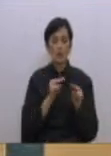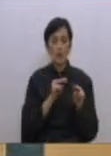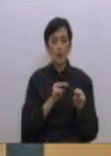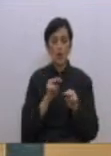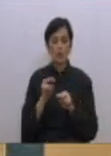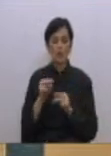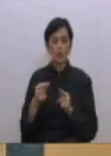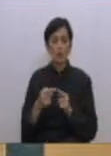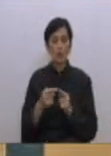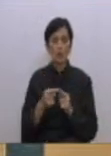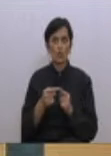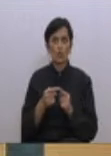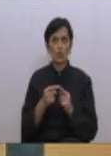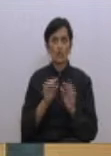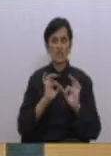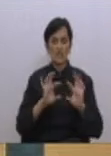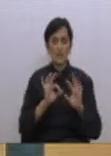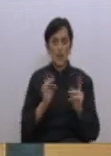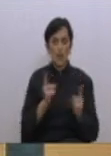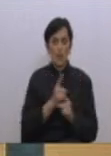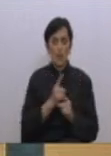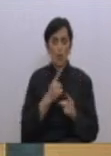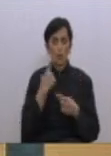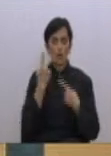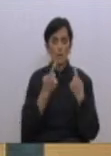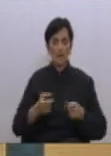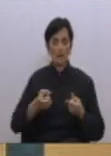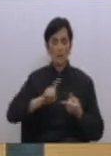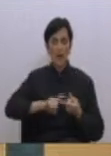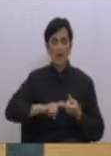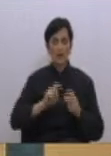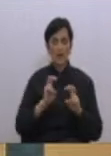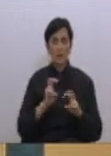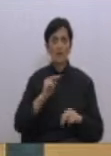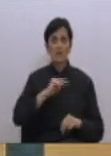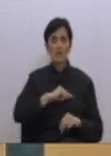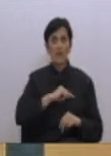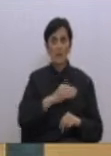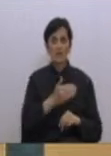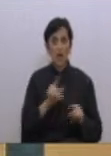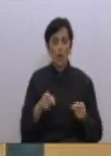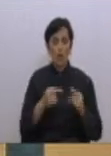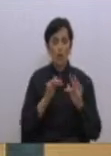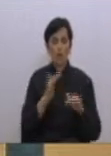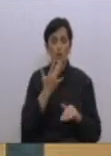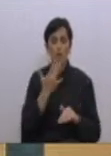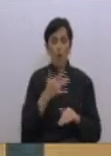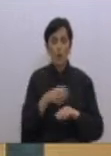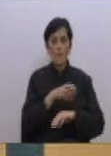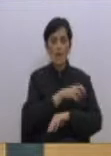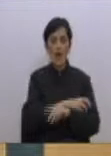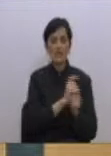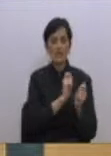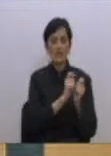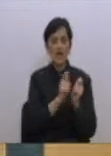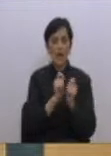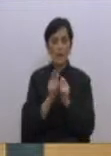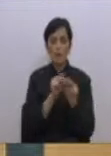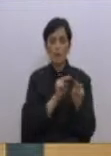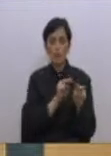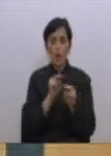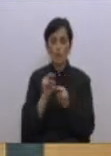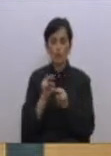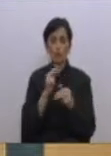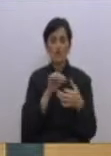მონიტორინგის კუთხით წარმოგიდგენთ მოკლე ინფორმაციას. კანონით მინიჭებული სამსახური ახორციელებს პოლიტიკური პარტიების დაფინანსების მონიტორინგს და